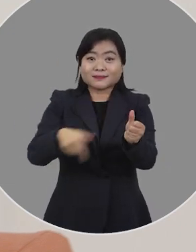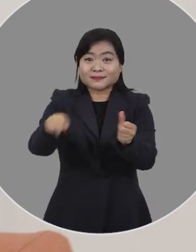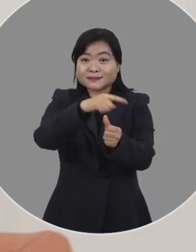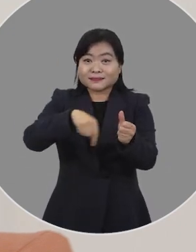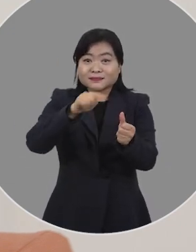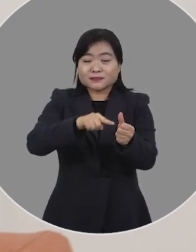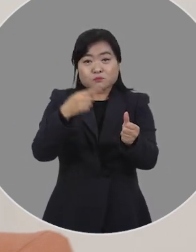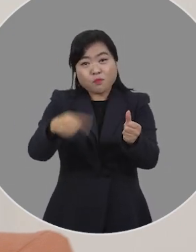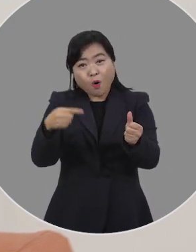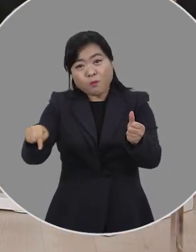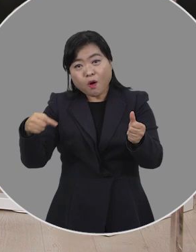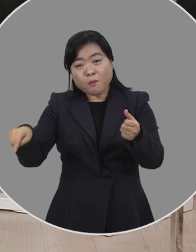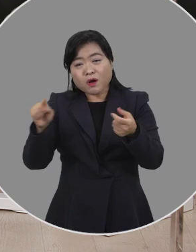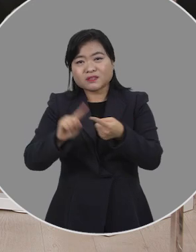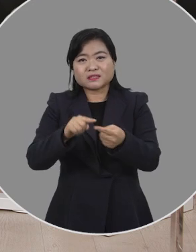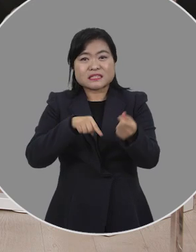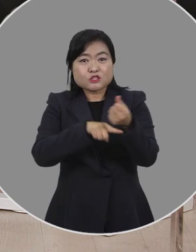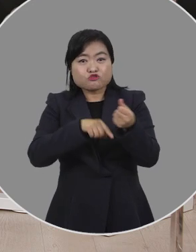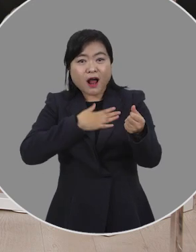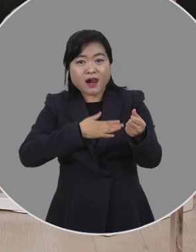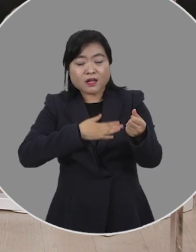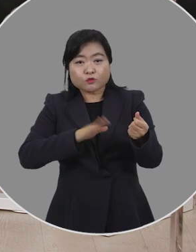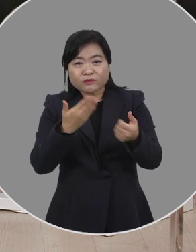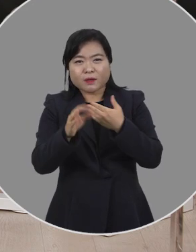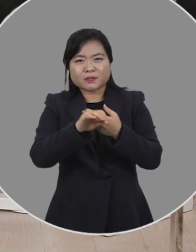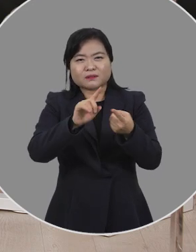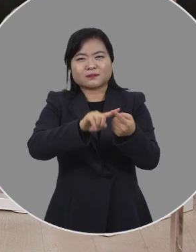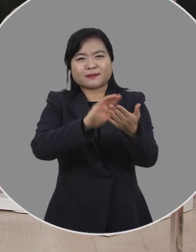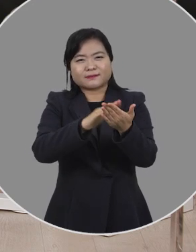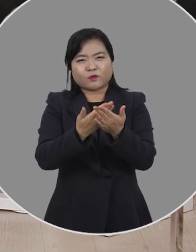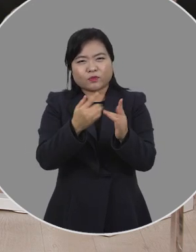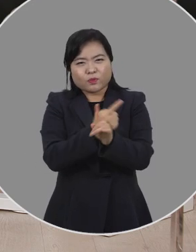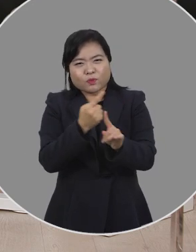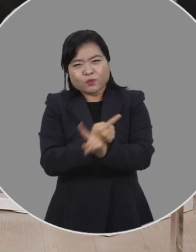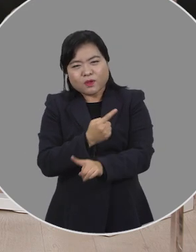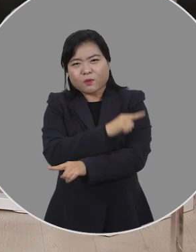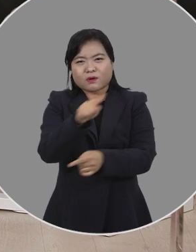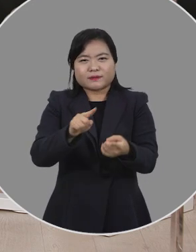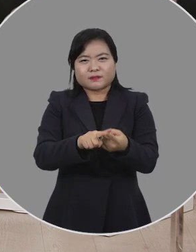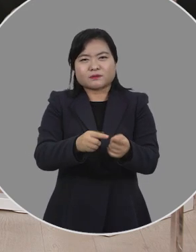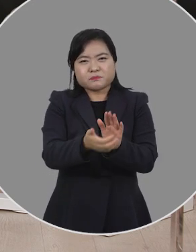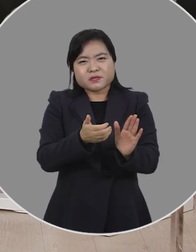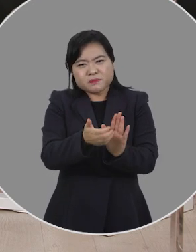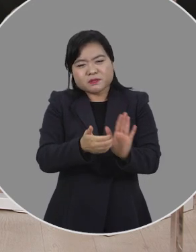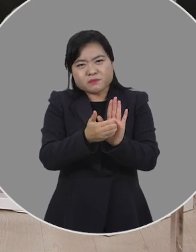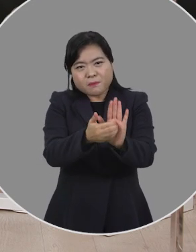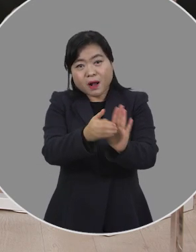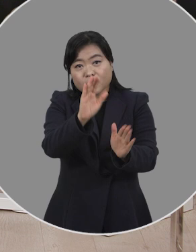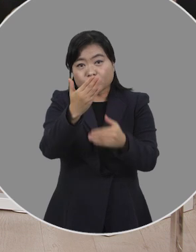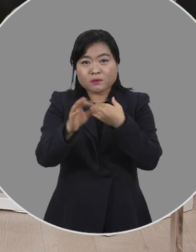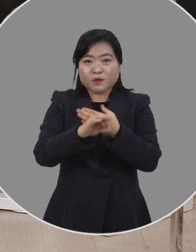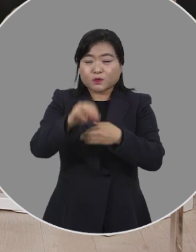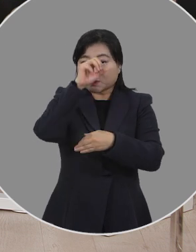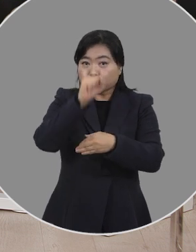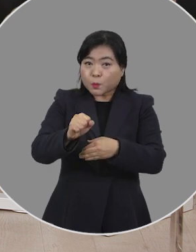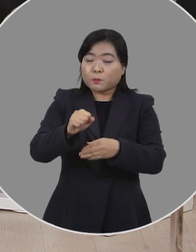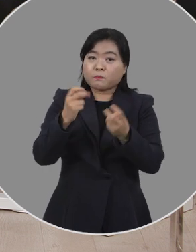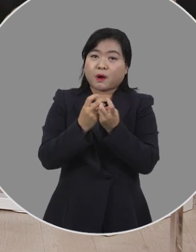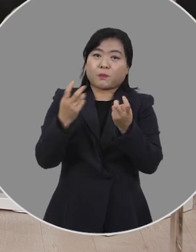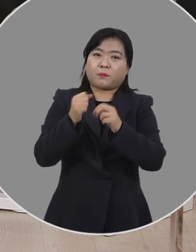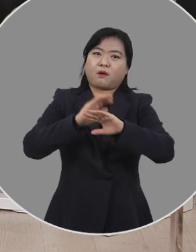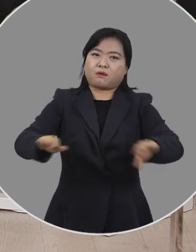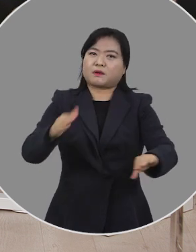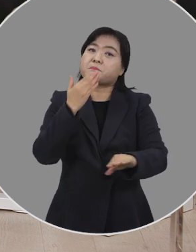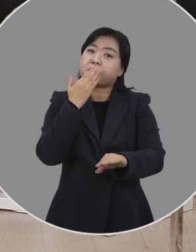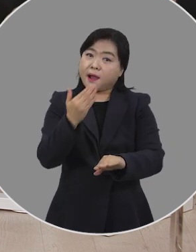우리가 알아낼 수만 있다면, 그 점을 개선하거나 혹은 예방하게 되면 어쩌면 더 좋은 길이 열릴 수도 있다라는,